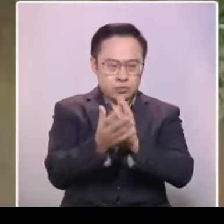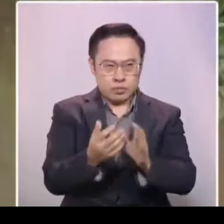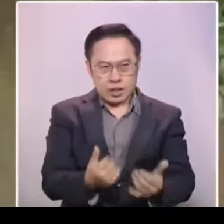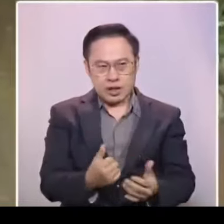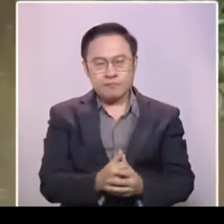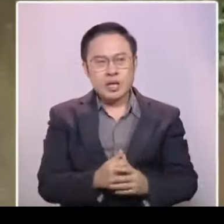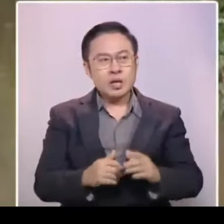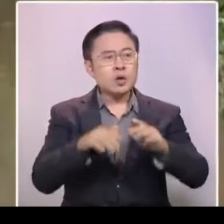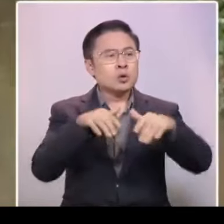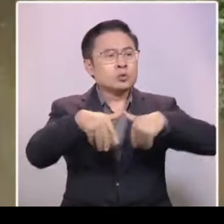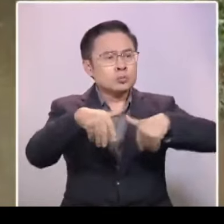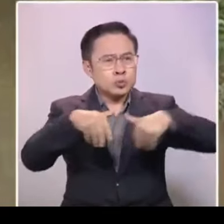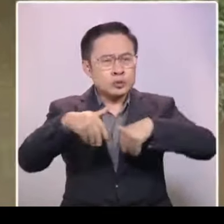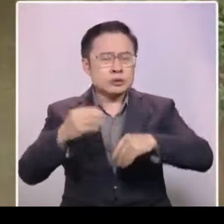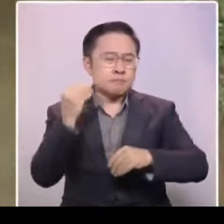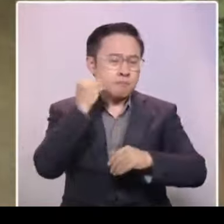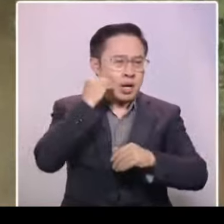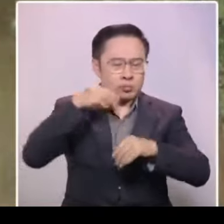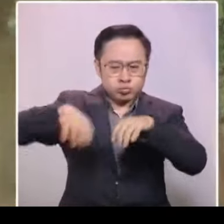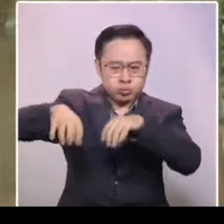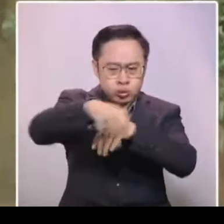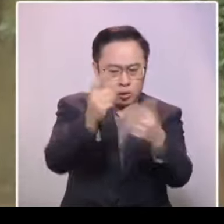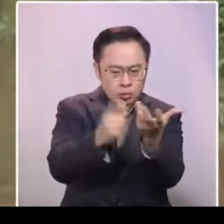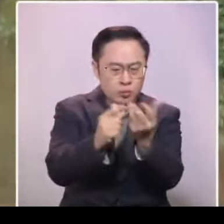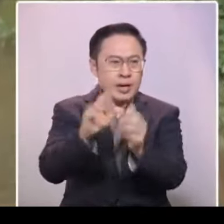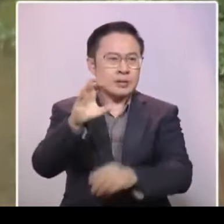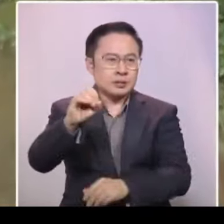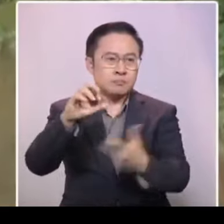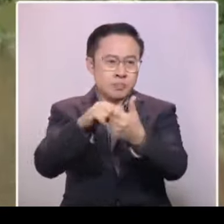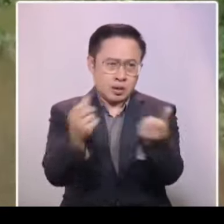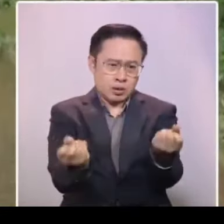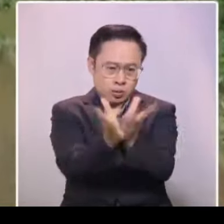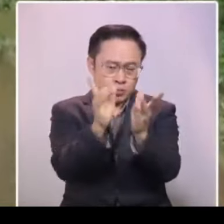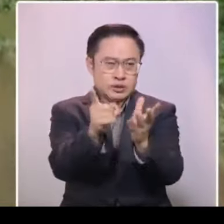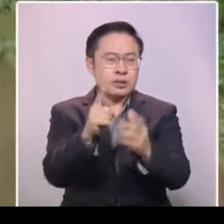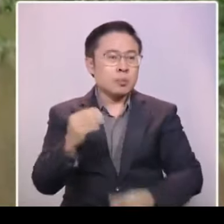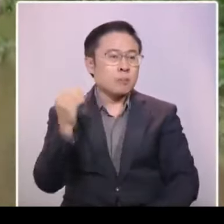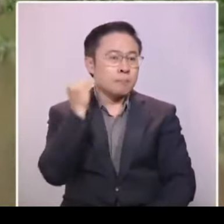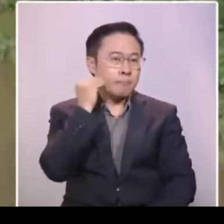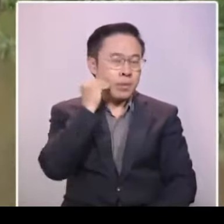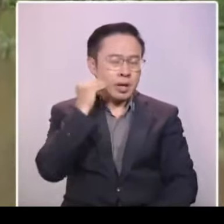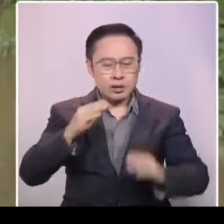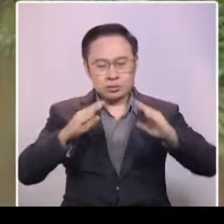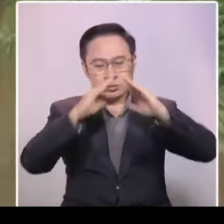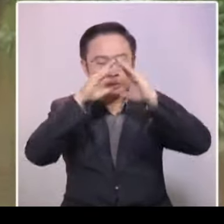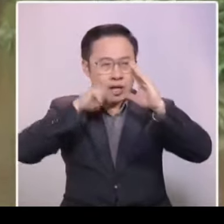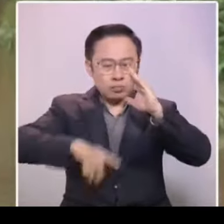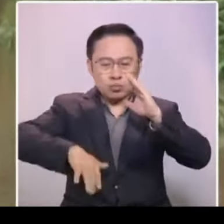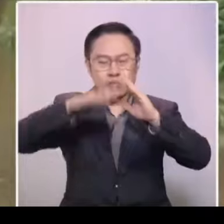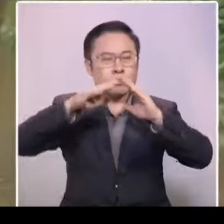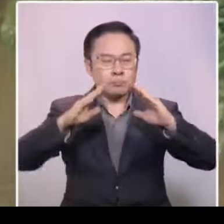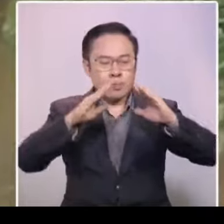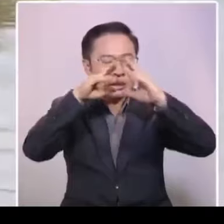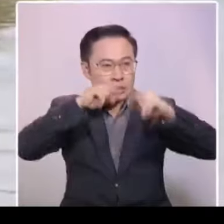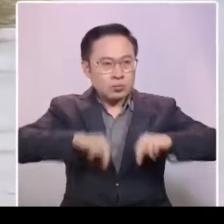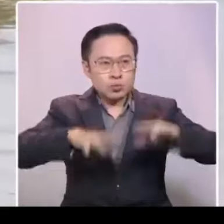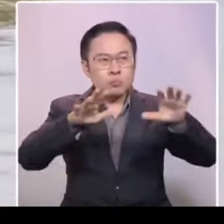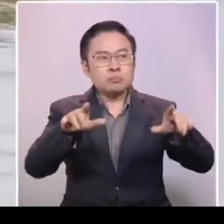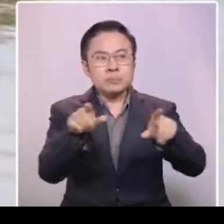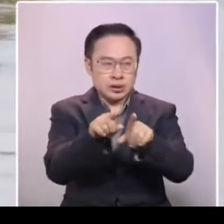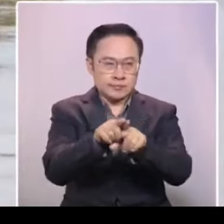50ครัวเรือนตอนนี้หนักเลยนะฮะได้รับผลกระทบหนักจริงๆเนื่องจากว่าบ้านเนี่ยถูกน้ำท่วมปิดทางเข้าออกผู้ที่อยู่